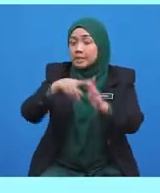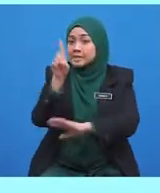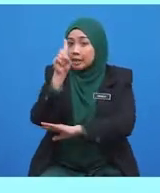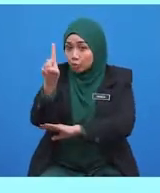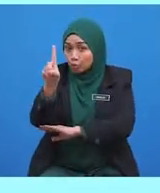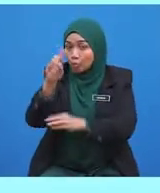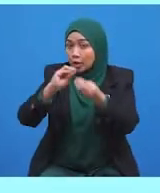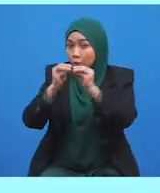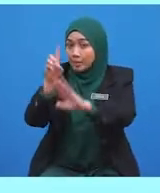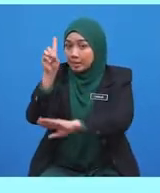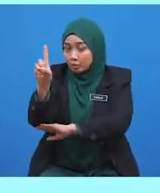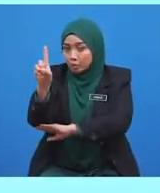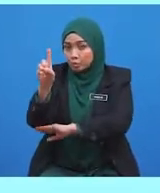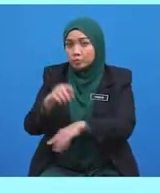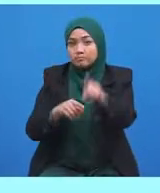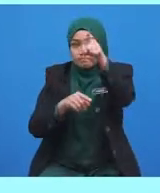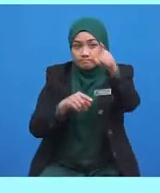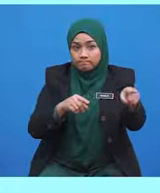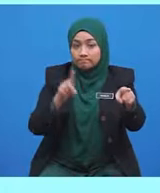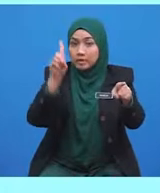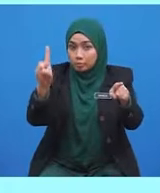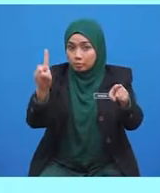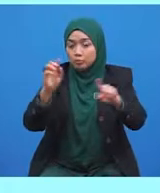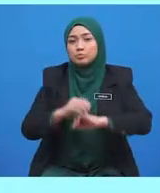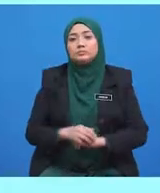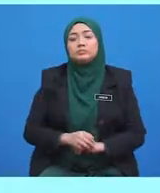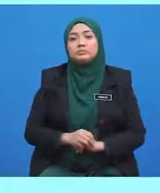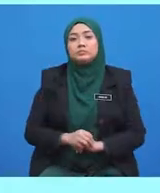Perhatikan objek seterusnya. Jom kita cuba.